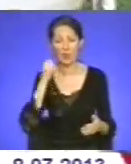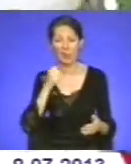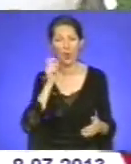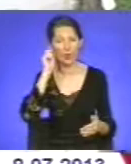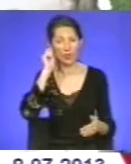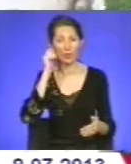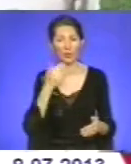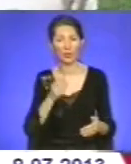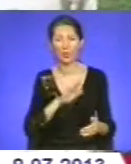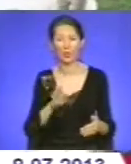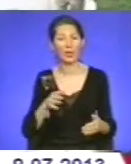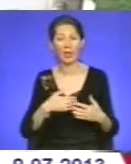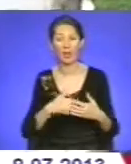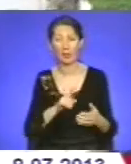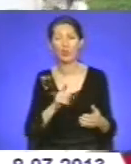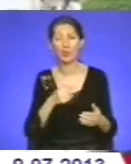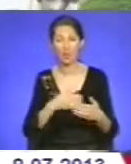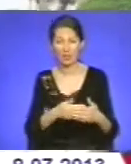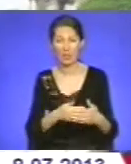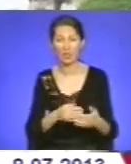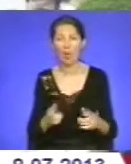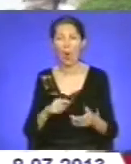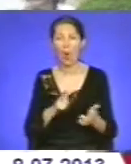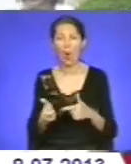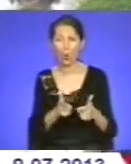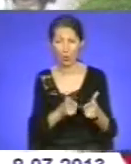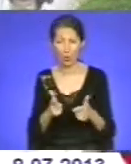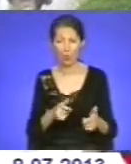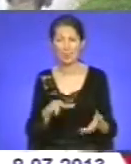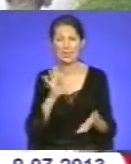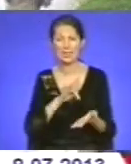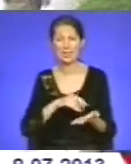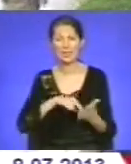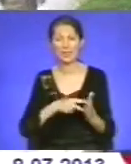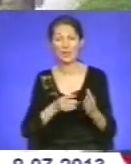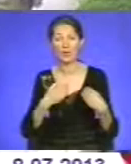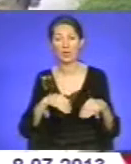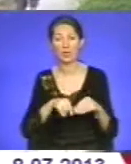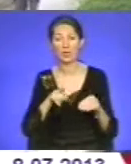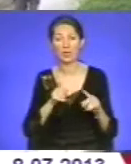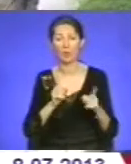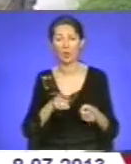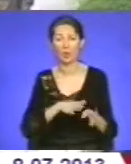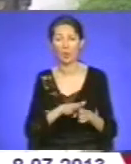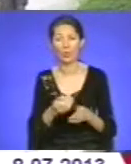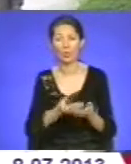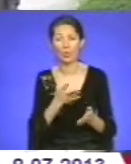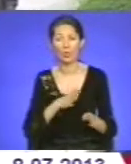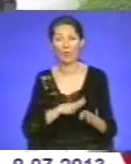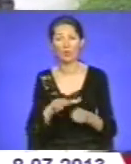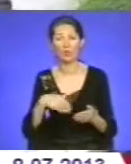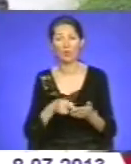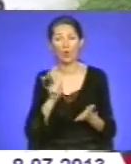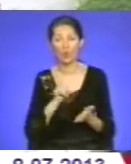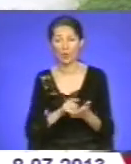вони надзвичайно готуються. Тобто кабінети планування сім'ї, центри планування сім'ї, там дійсно повноцінно виконують свою функцію. А в нас, на